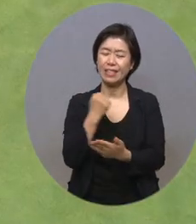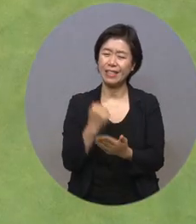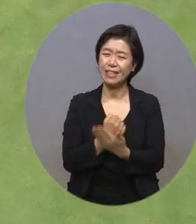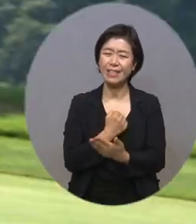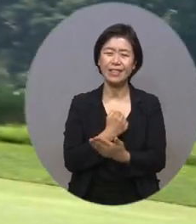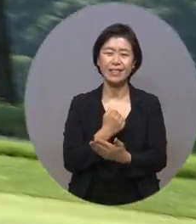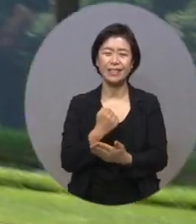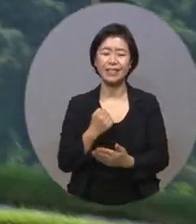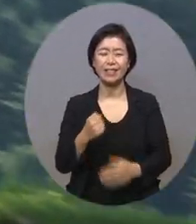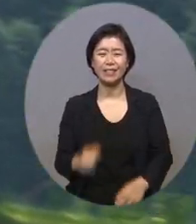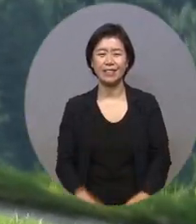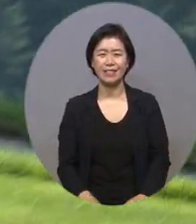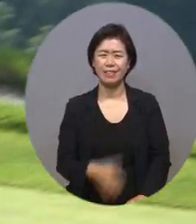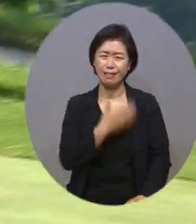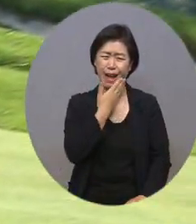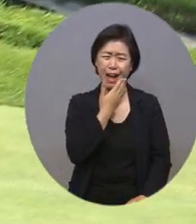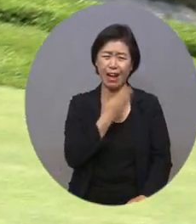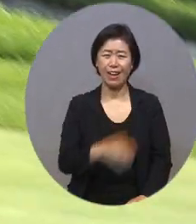오케이! 고고!